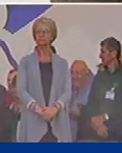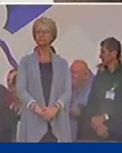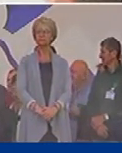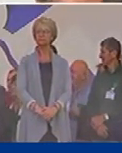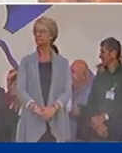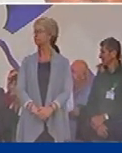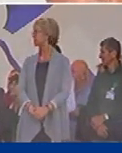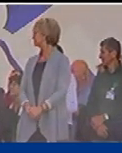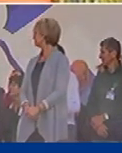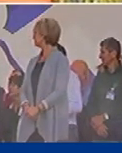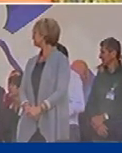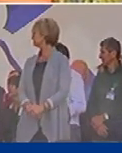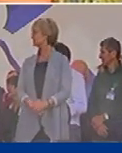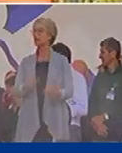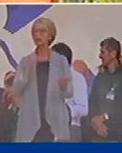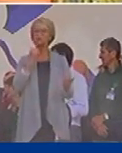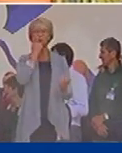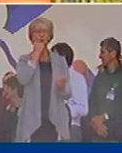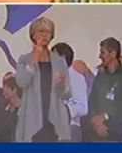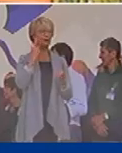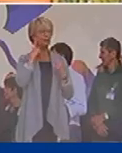sono un po' cotto, però